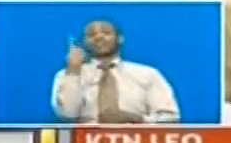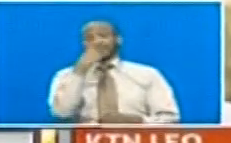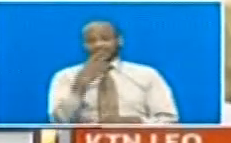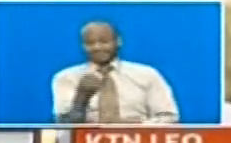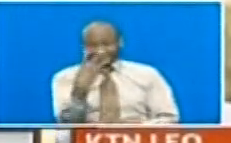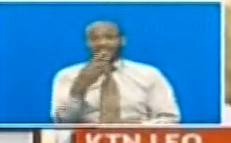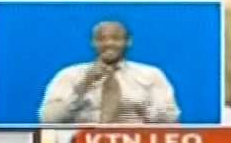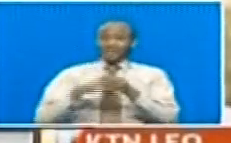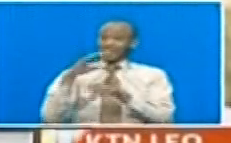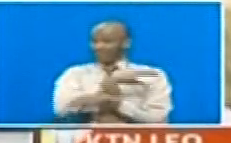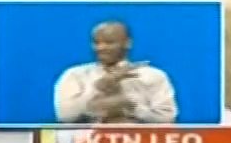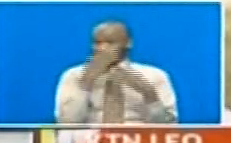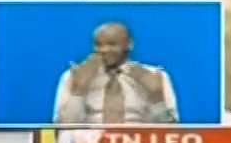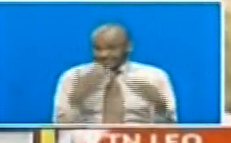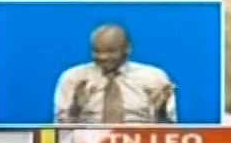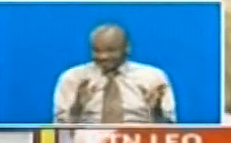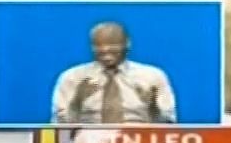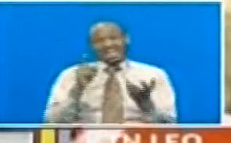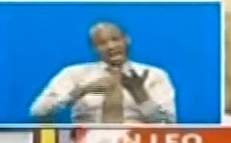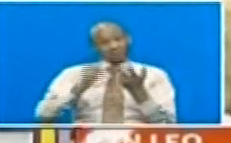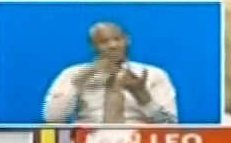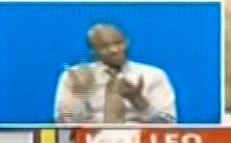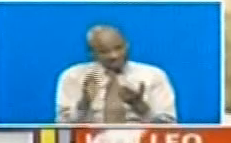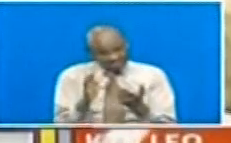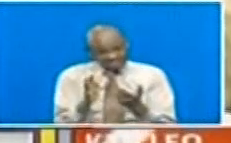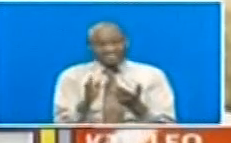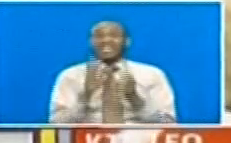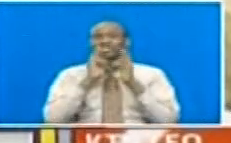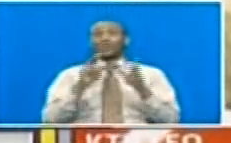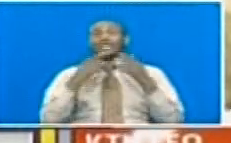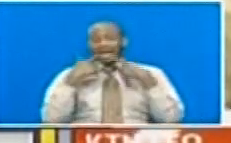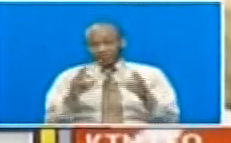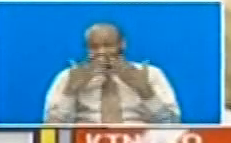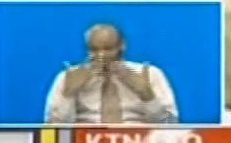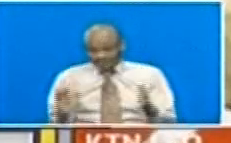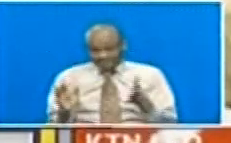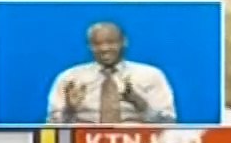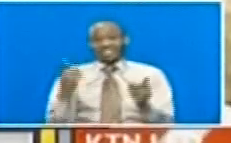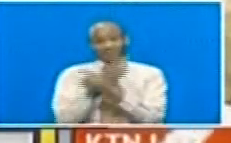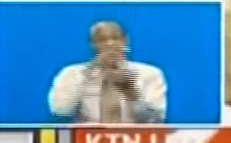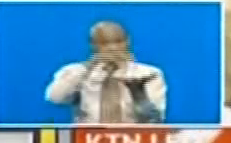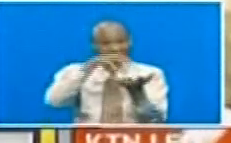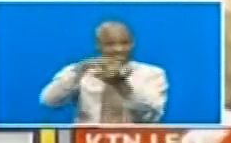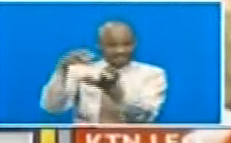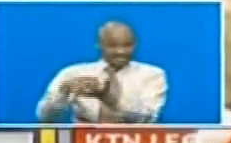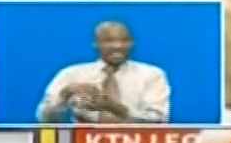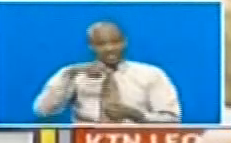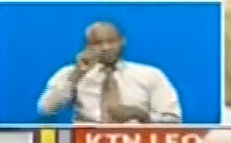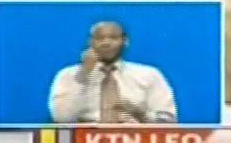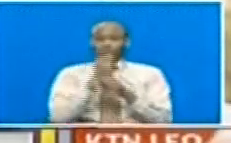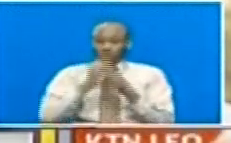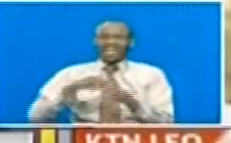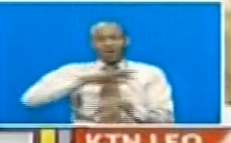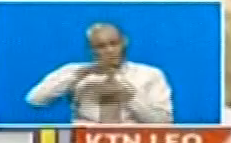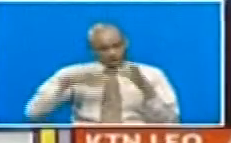come evening, after they have finished counting and results have been announced at the polling stations, they'll transmit